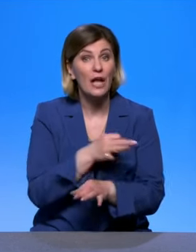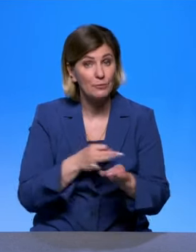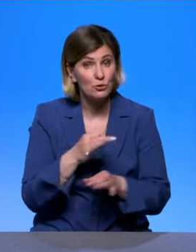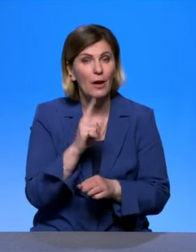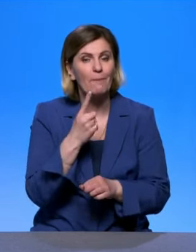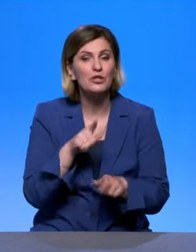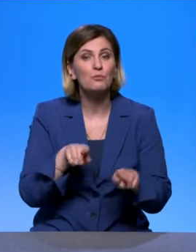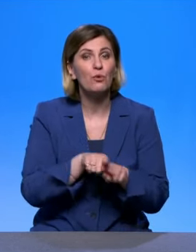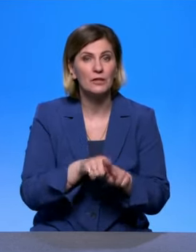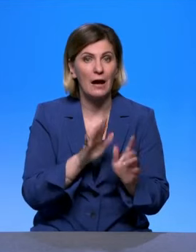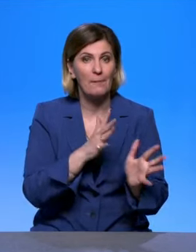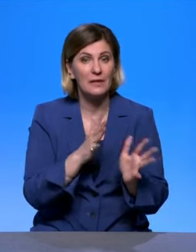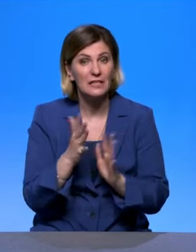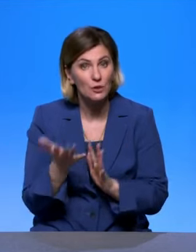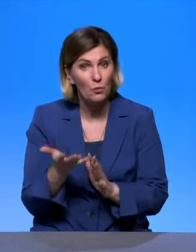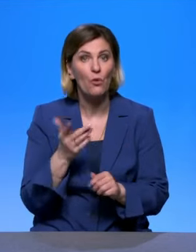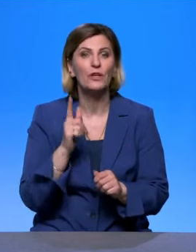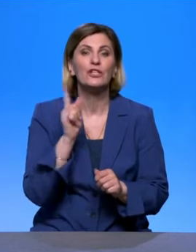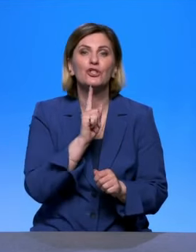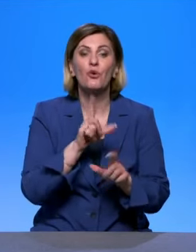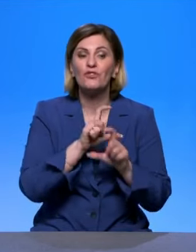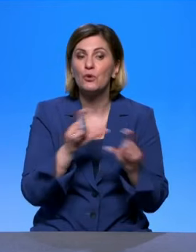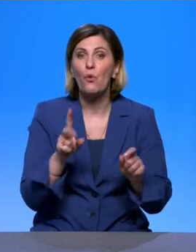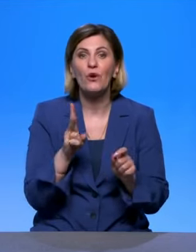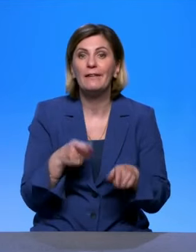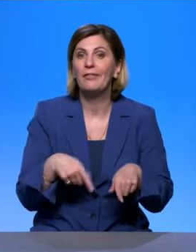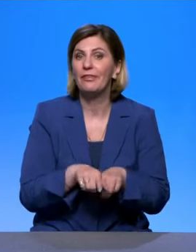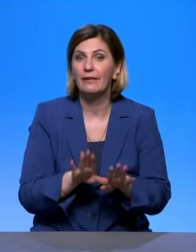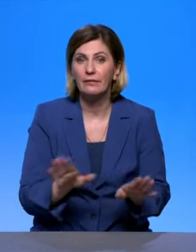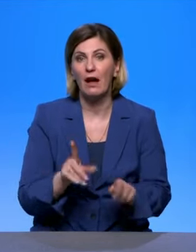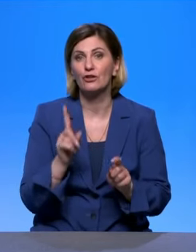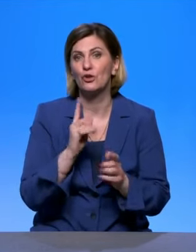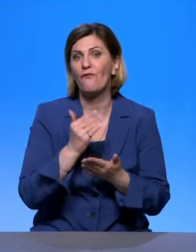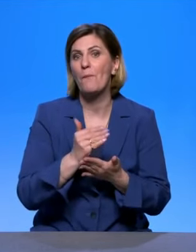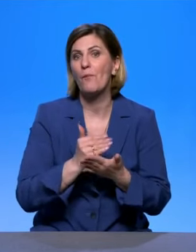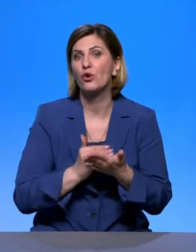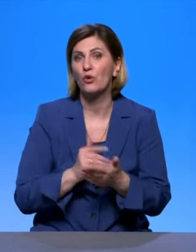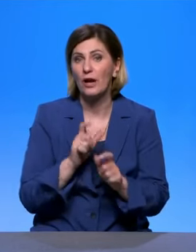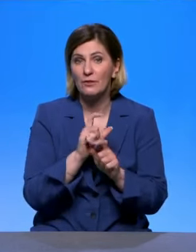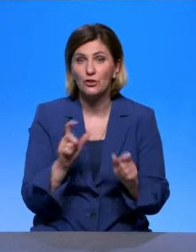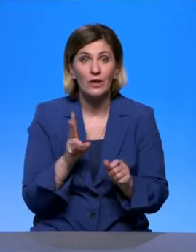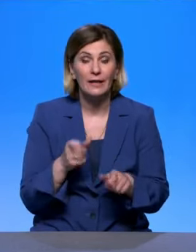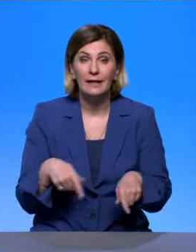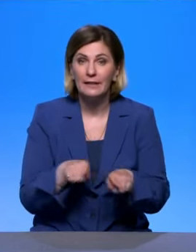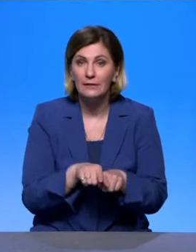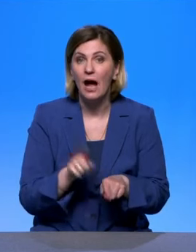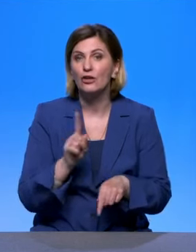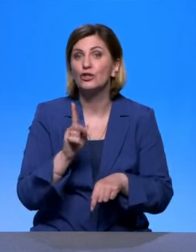в школе не так, что в программе не так, что в часах не так. И тут я абсолютно тоже согласен, что